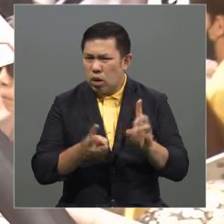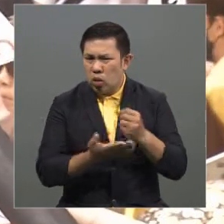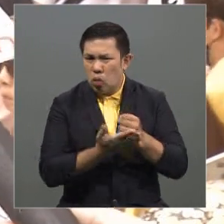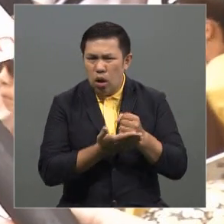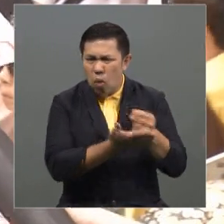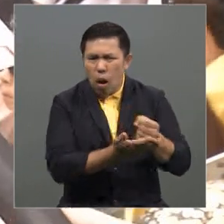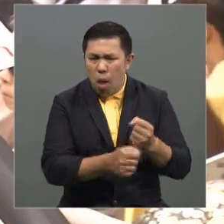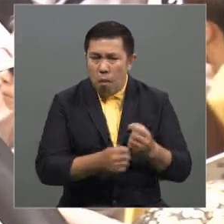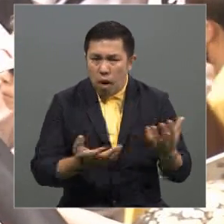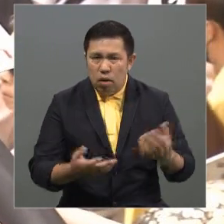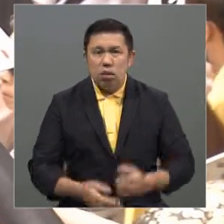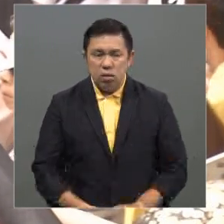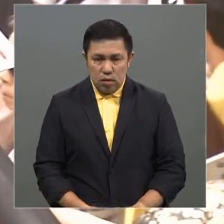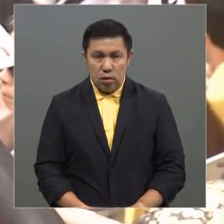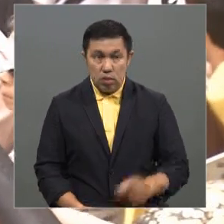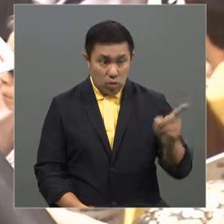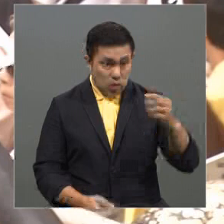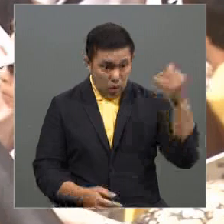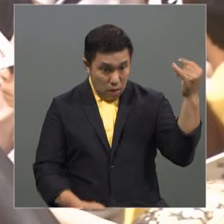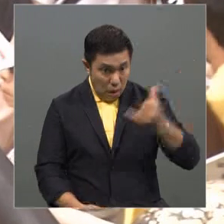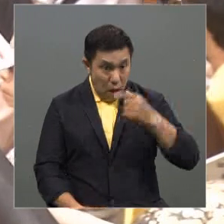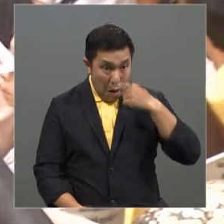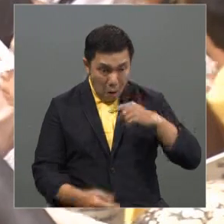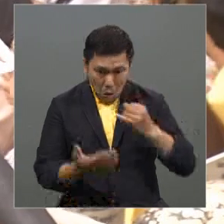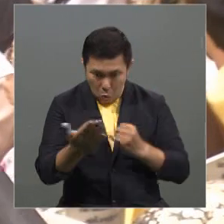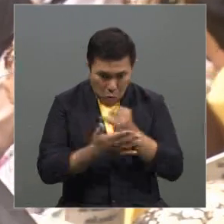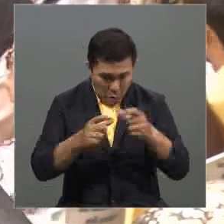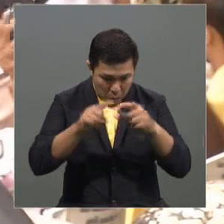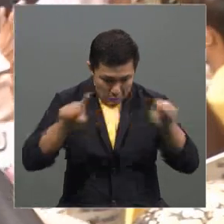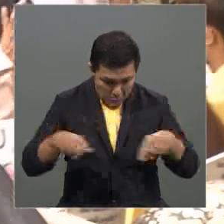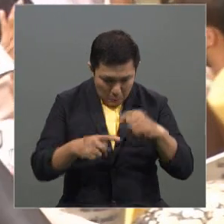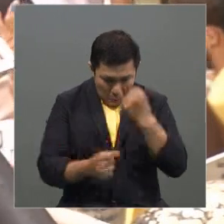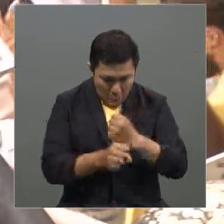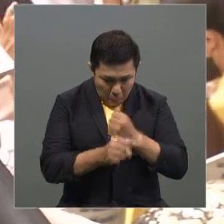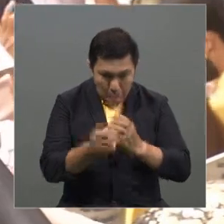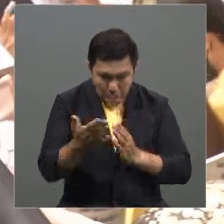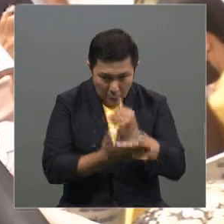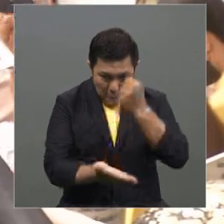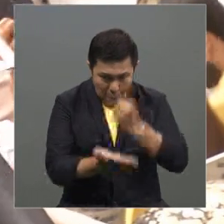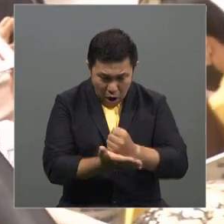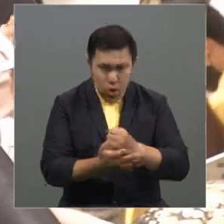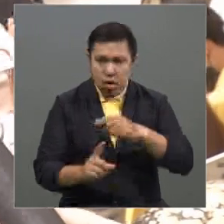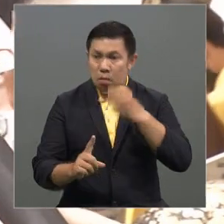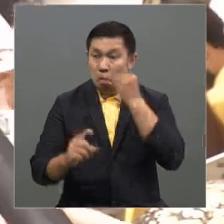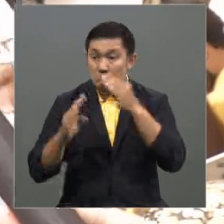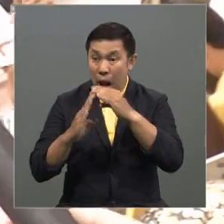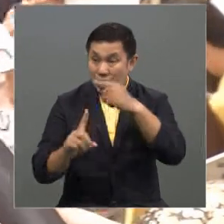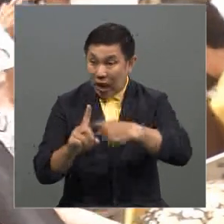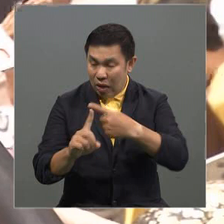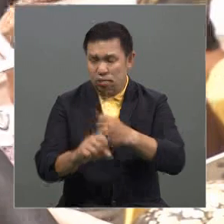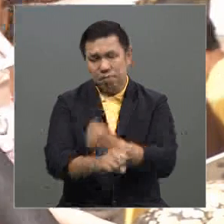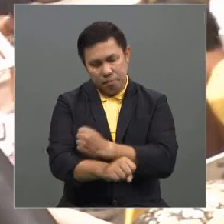50% คือถ้าคนที่เข้าเมืองโดยถูกต้องตามกฎหมายมีใบอนุญาตทำงานนะครับก็ในส่วนของค่าเช่าเขาก็จะรับค่าเช่า